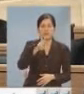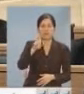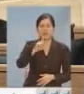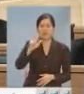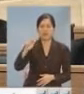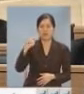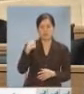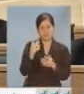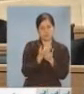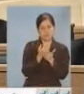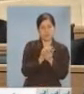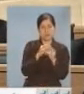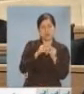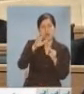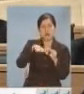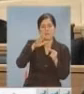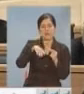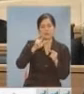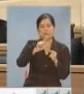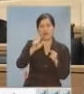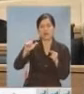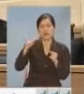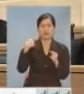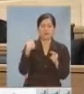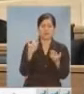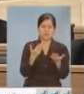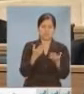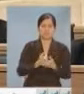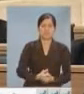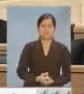ยถึง 5,000 กว่าล้านล้านบาท